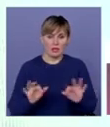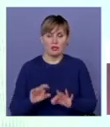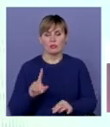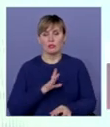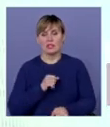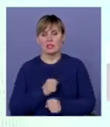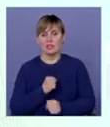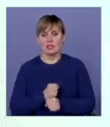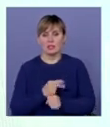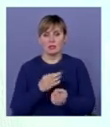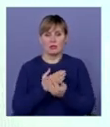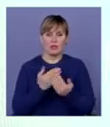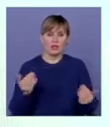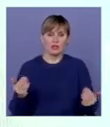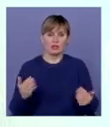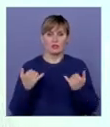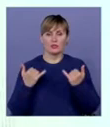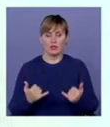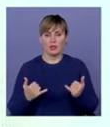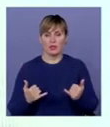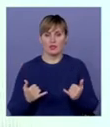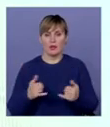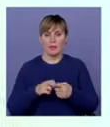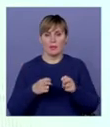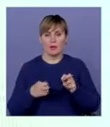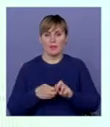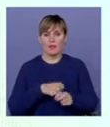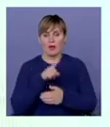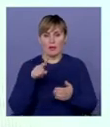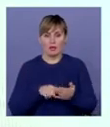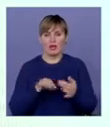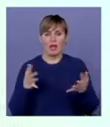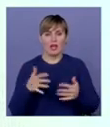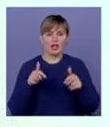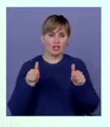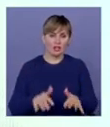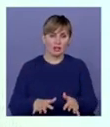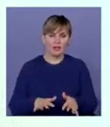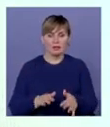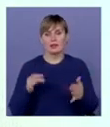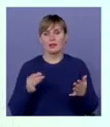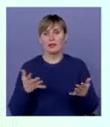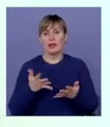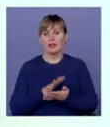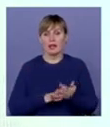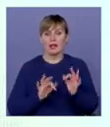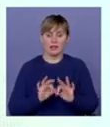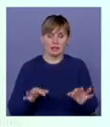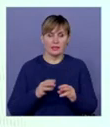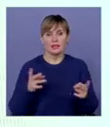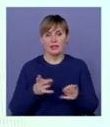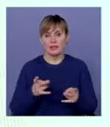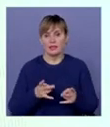по вашим сегодняшним проблемным вопросам, какие решены, по каким дали разъяснения, по каким